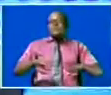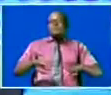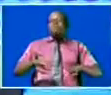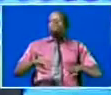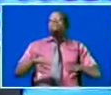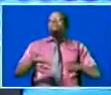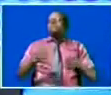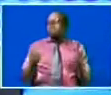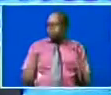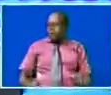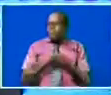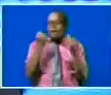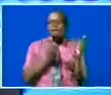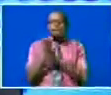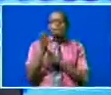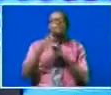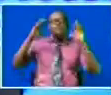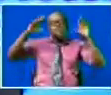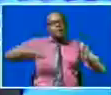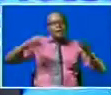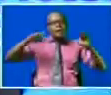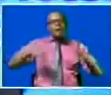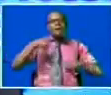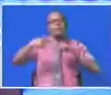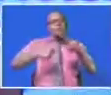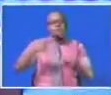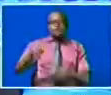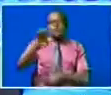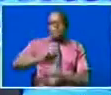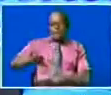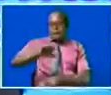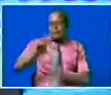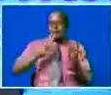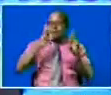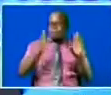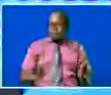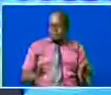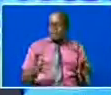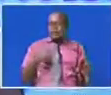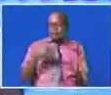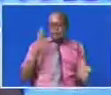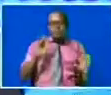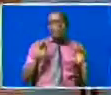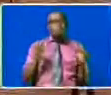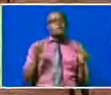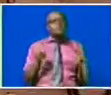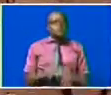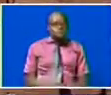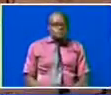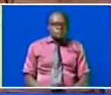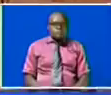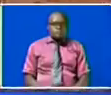hayo yalisababishwa na mvua kubwa ambayo inaendelea kunyesha sehemu hiyo. Mwanahabari Mashirima Kapombe anaarifu zaidi.